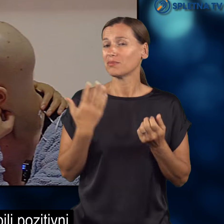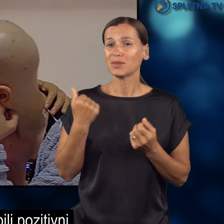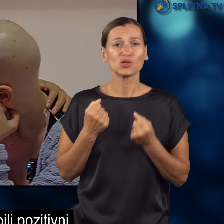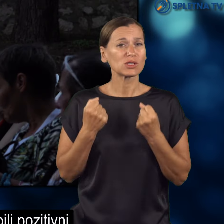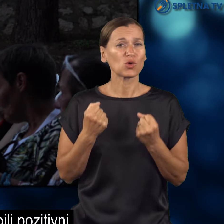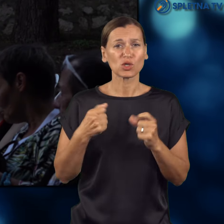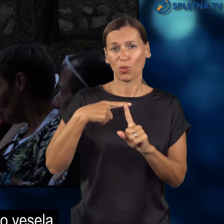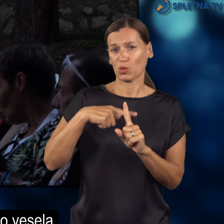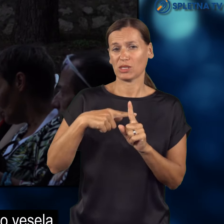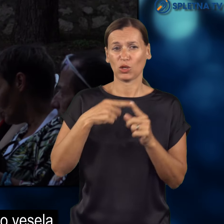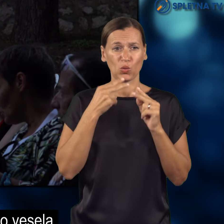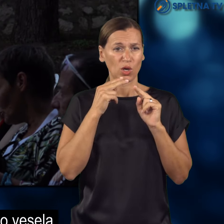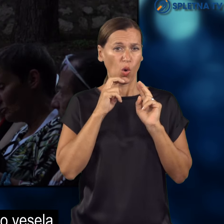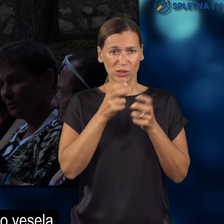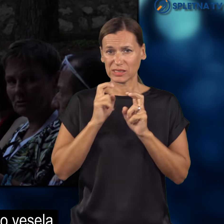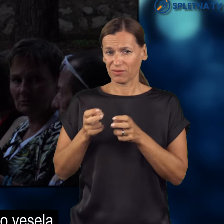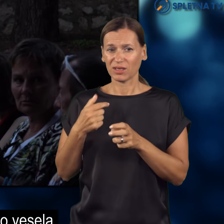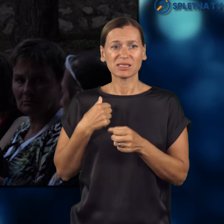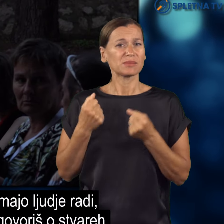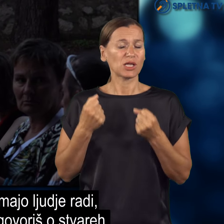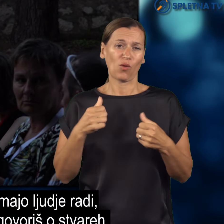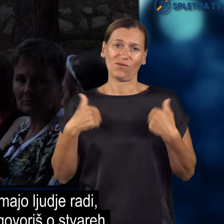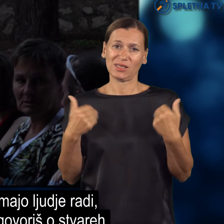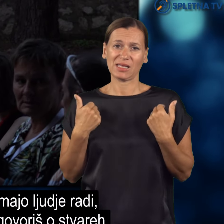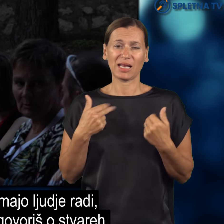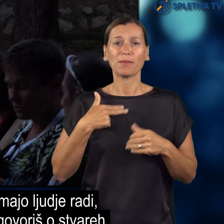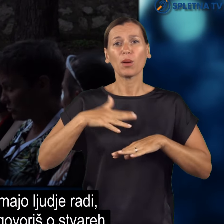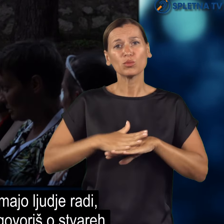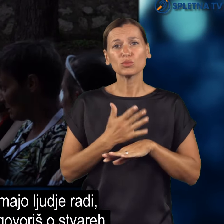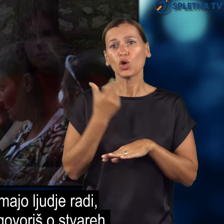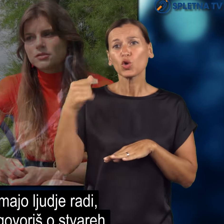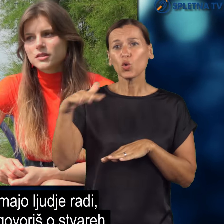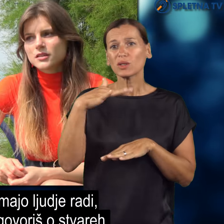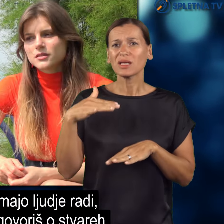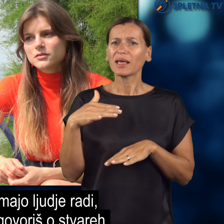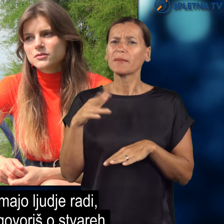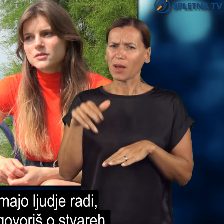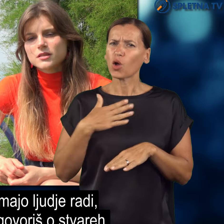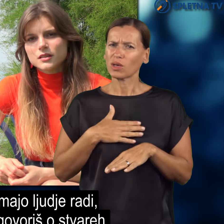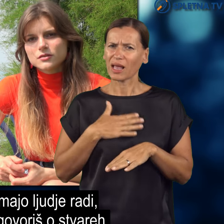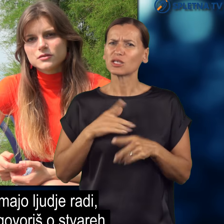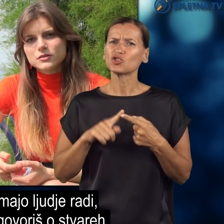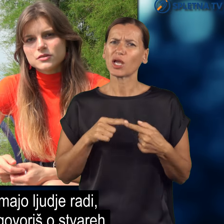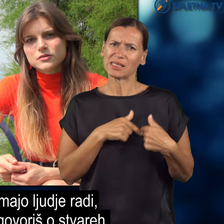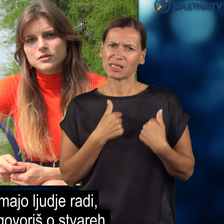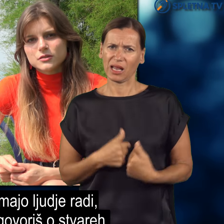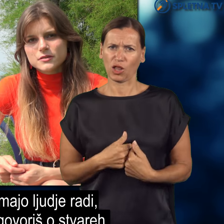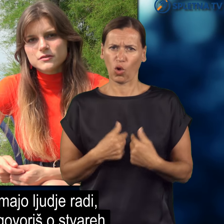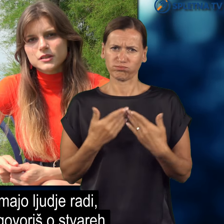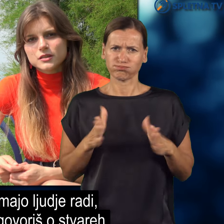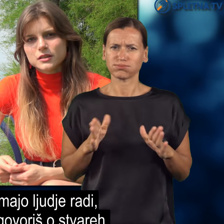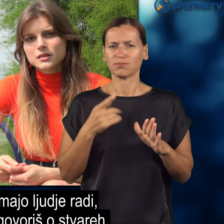pozitivni odzivi, tako da sem res vesela. Se mi zdi, da imajo ljudje radi, če tako iskreno govoriš